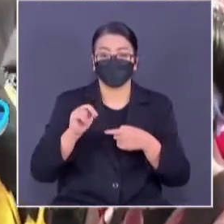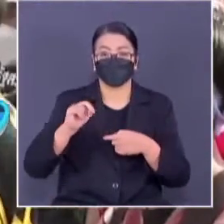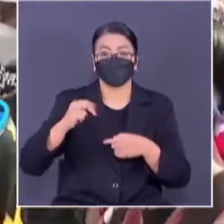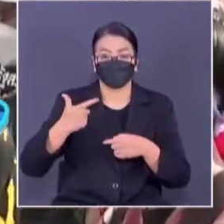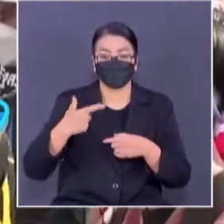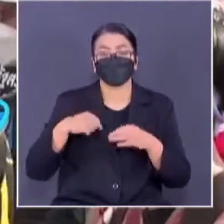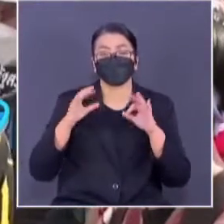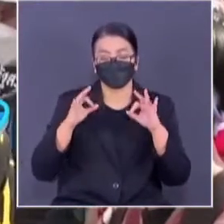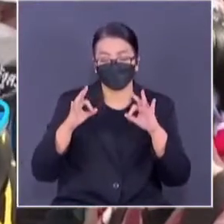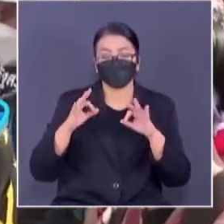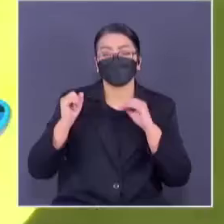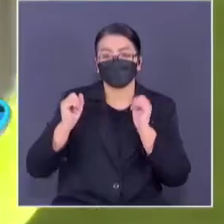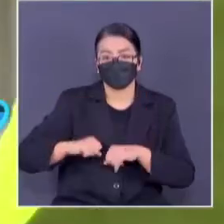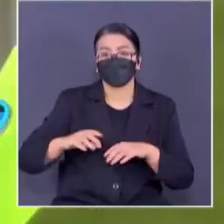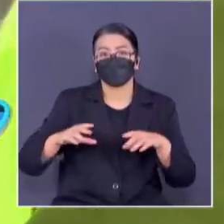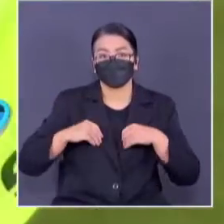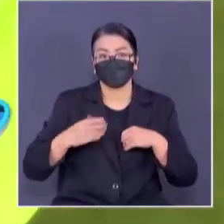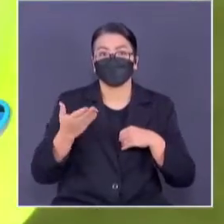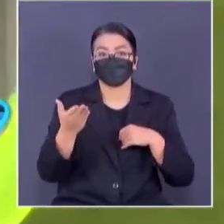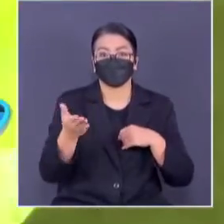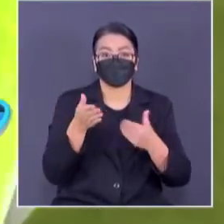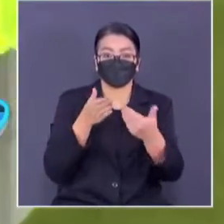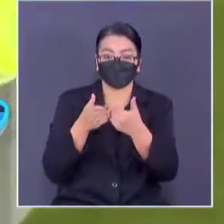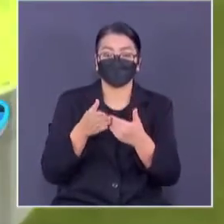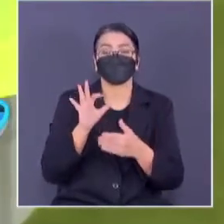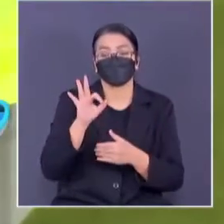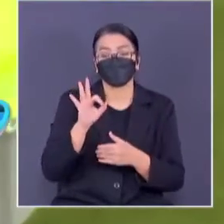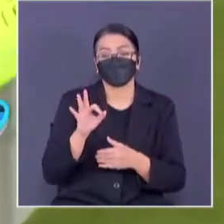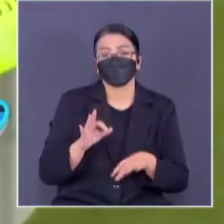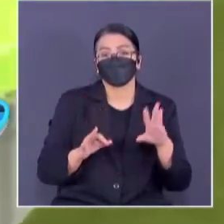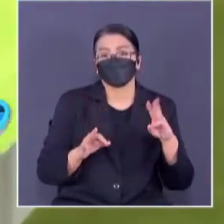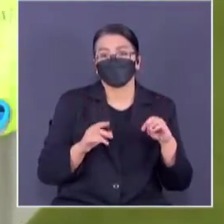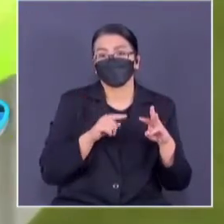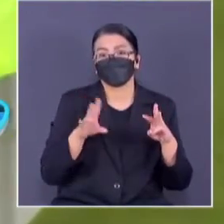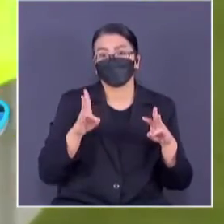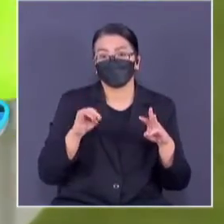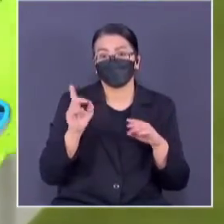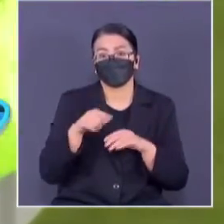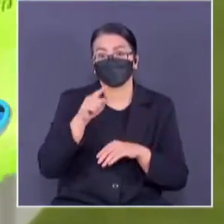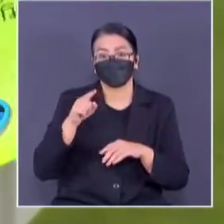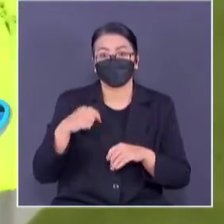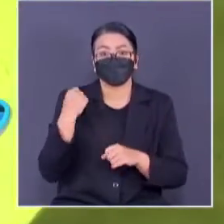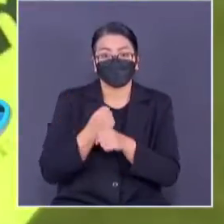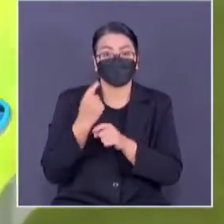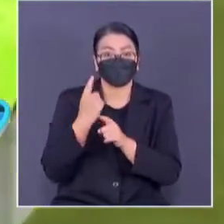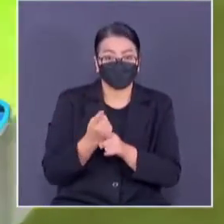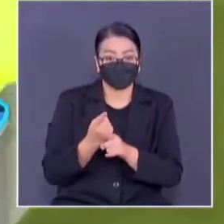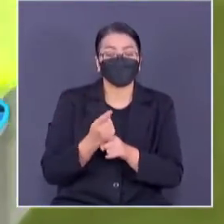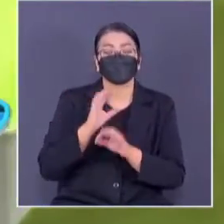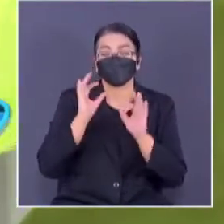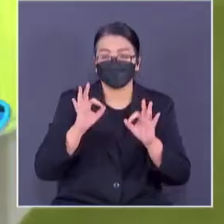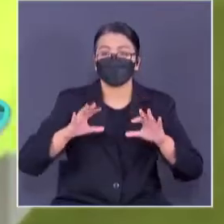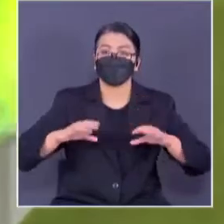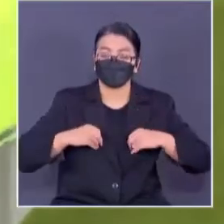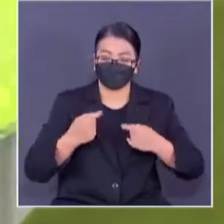ระดับหนึ่งครับเพราะว่าได้รับการตอบรับสัก 60-70% โดยประมาณจากข้อเรียกร้องทั้งหมดแ